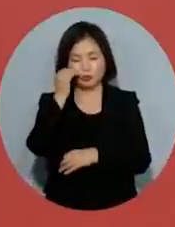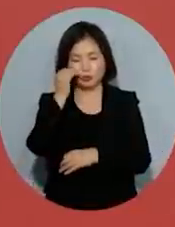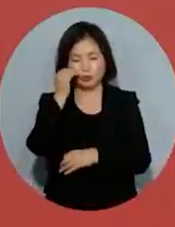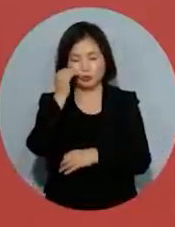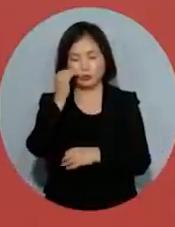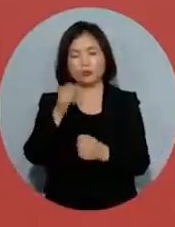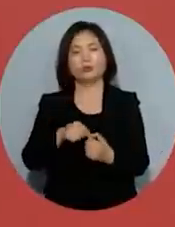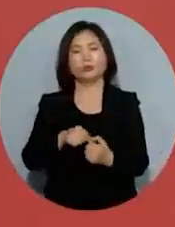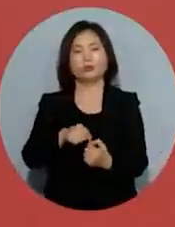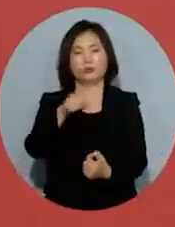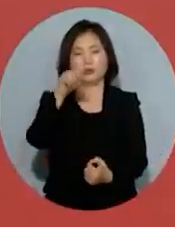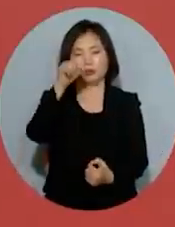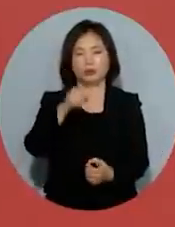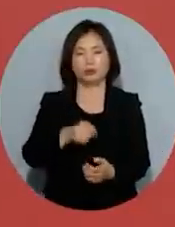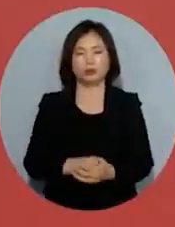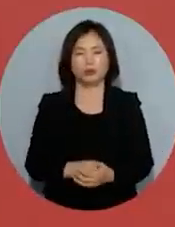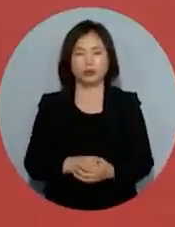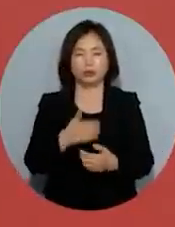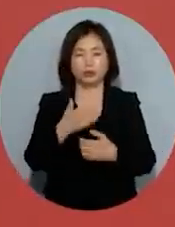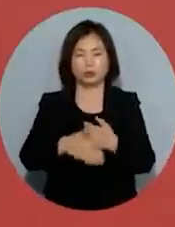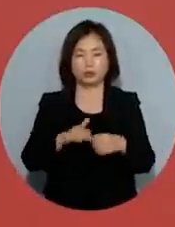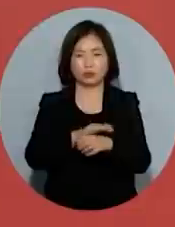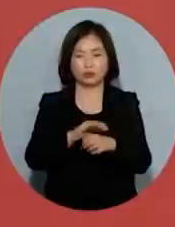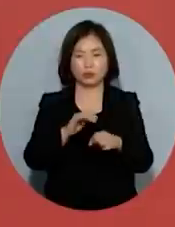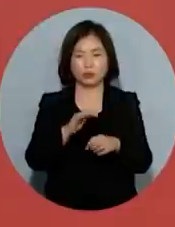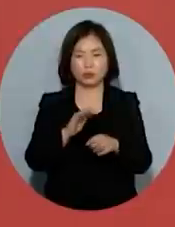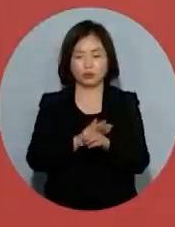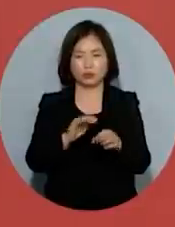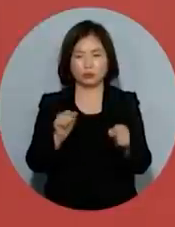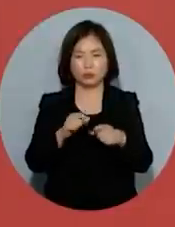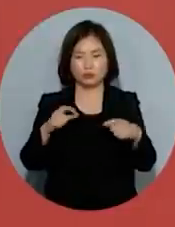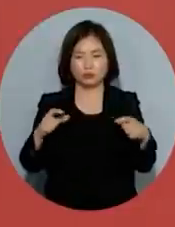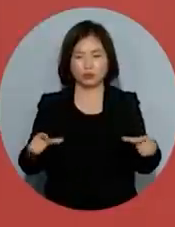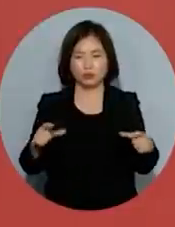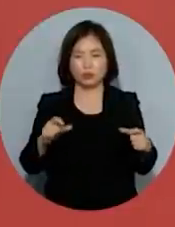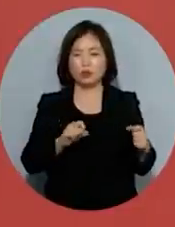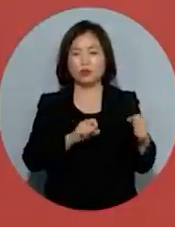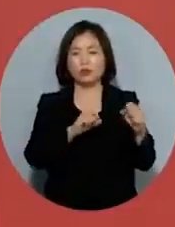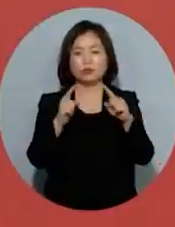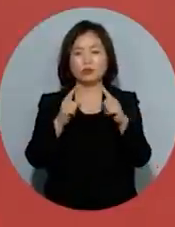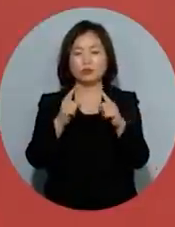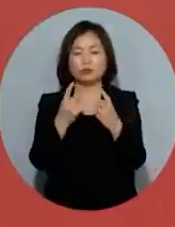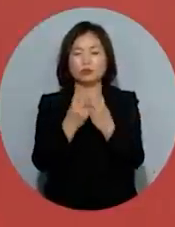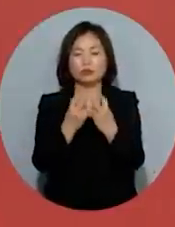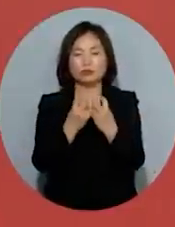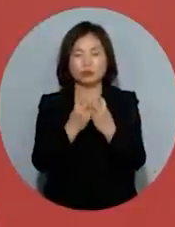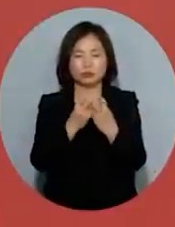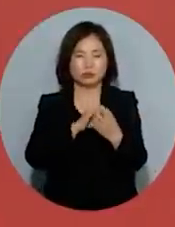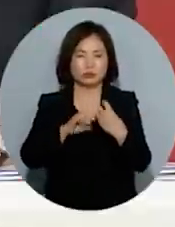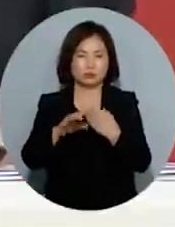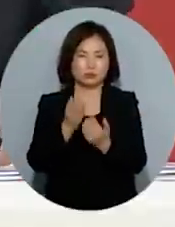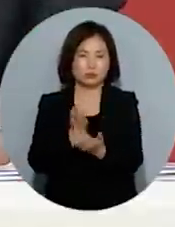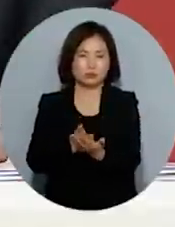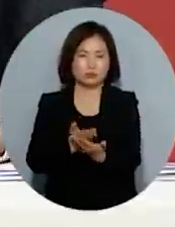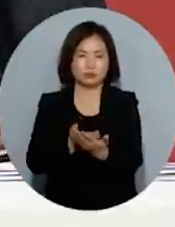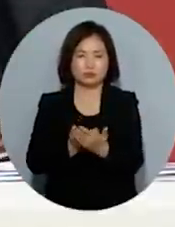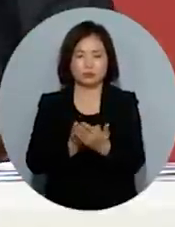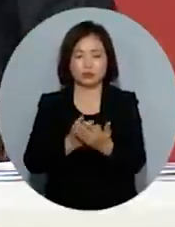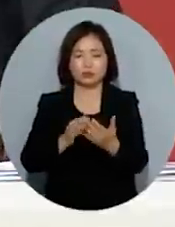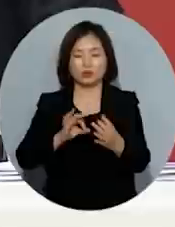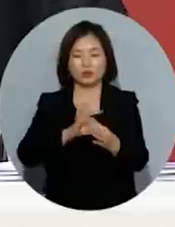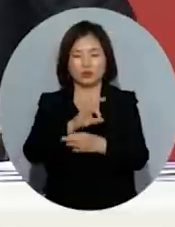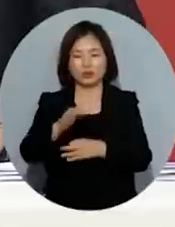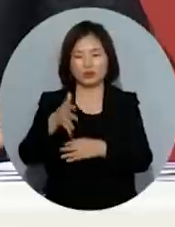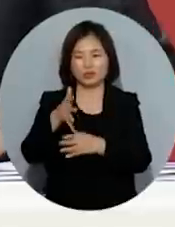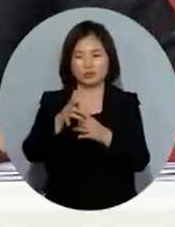오래됐죠. 그렇습니다. 예. 예. 대구 경북의 회생 대책을 한번 말씀해 주시죠. 경제 전문가시니까.